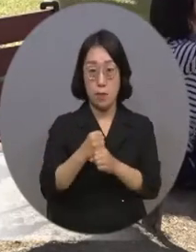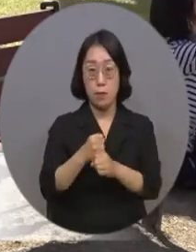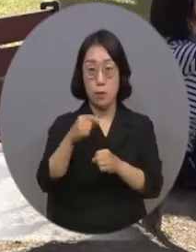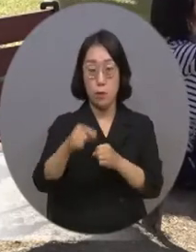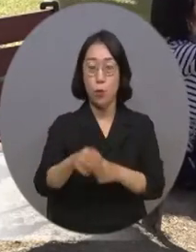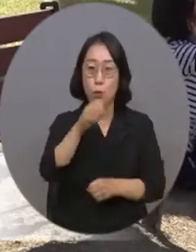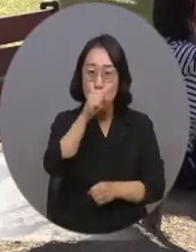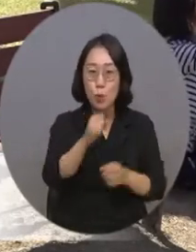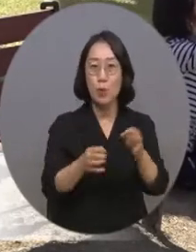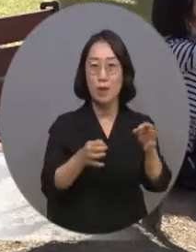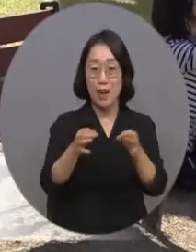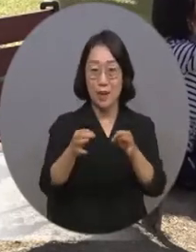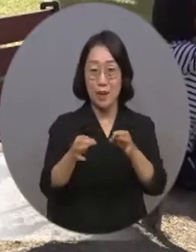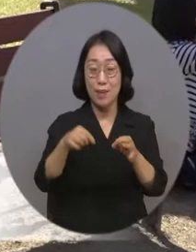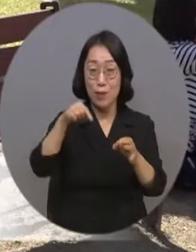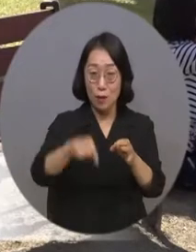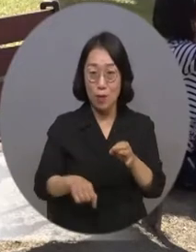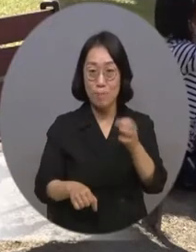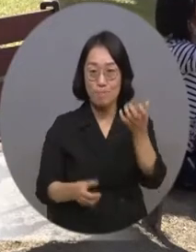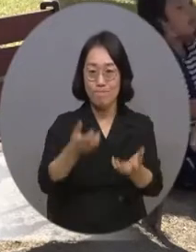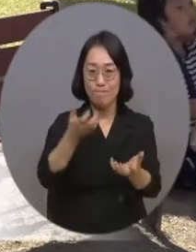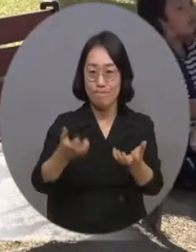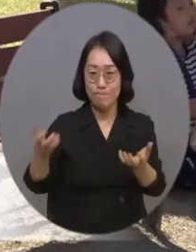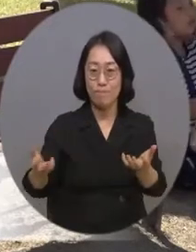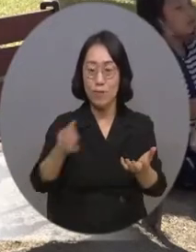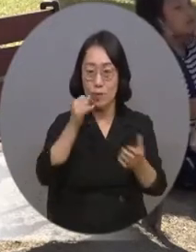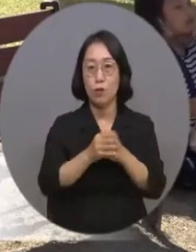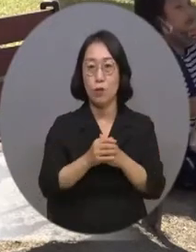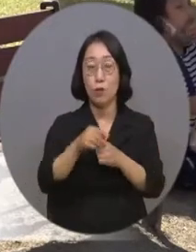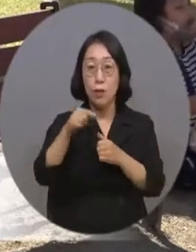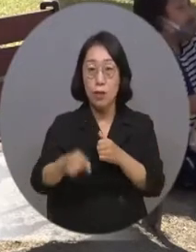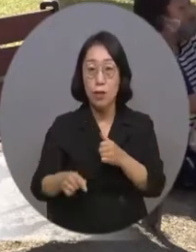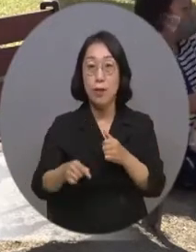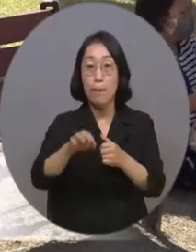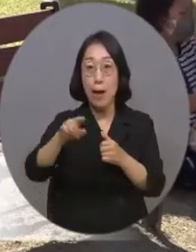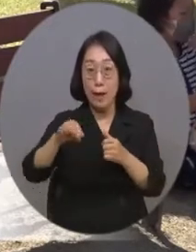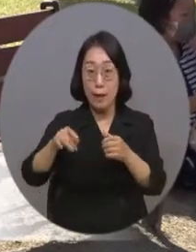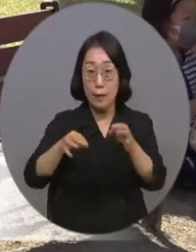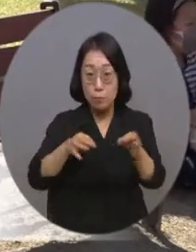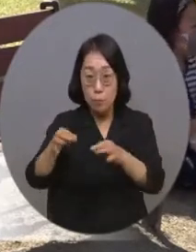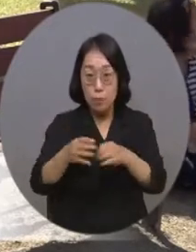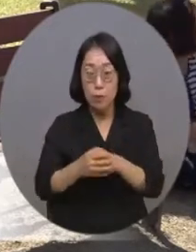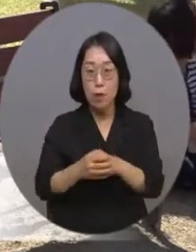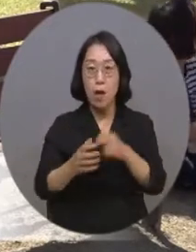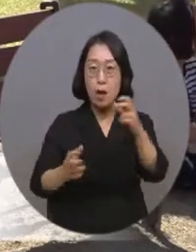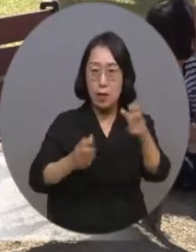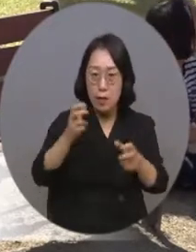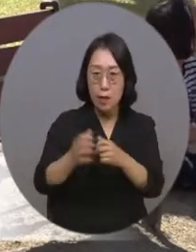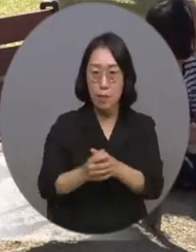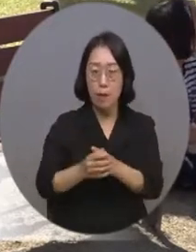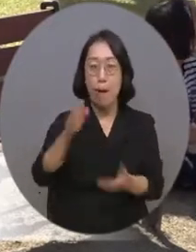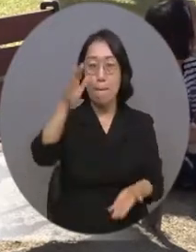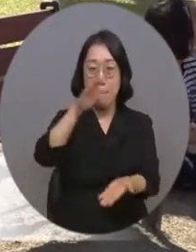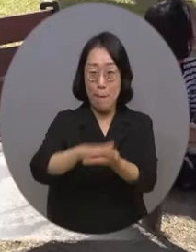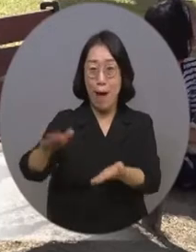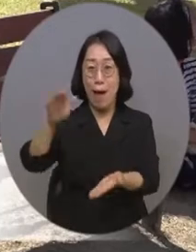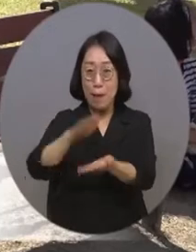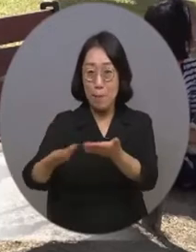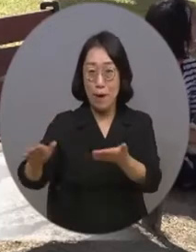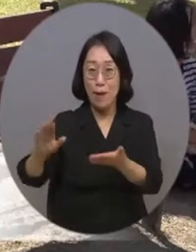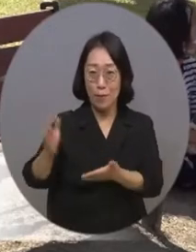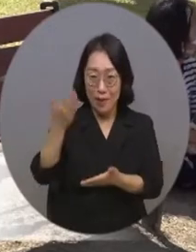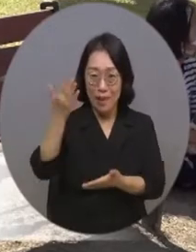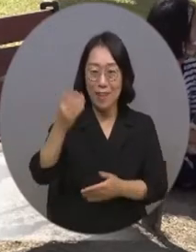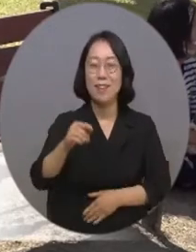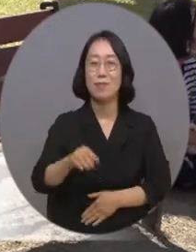좋은 가게들도 이곳에서 만날 수 있어요. 이번 기버마켓에서도 많은 기업들이 완판! 이렇게 외칠 수 있는 그런